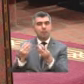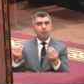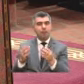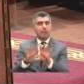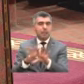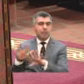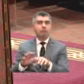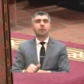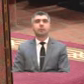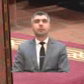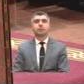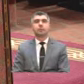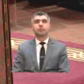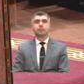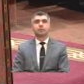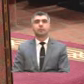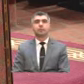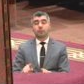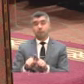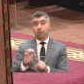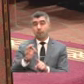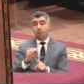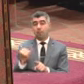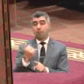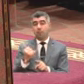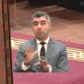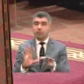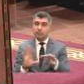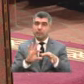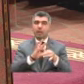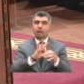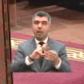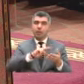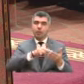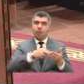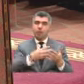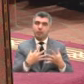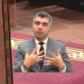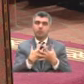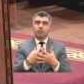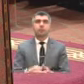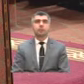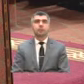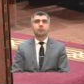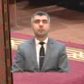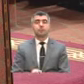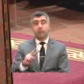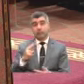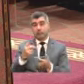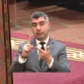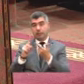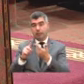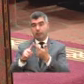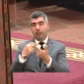باش نرفعوا اتفاقيات الشراكة مع كل الأطراف اللي هي معنية، وثانيا أيضا